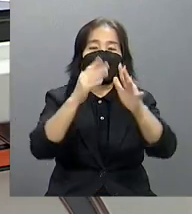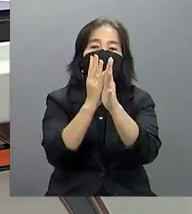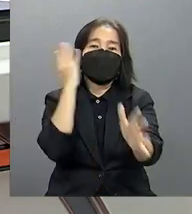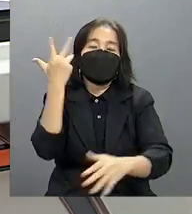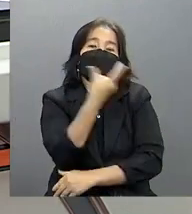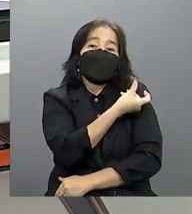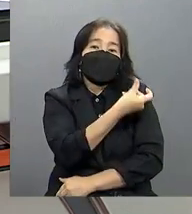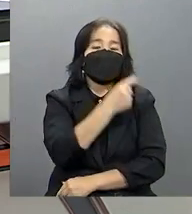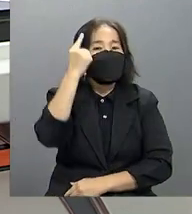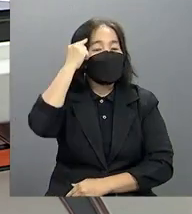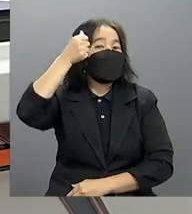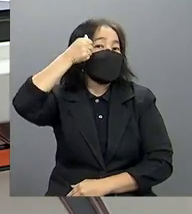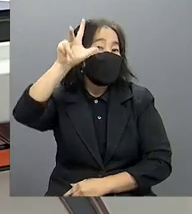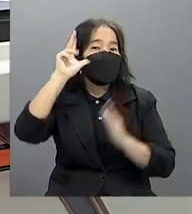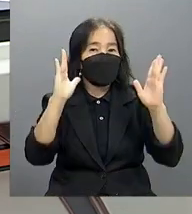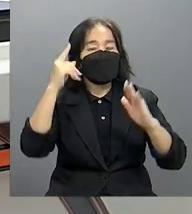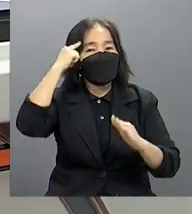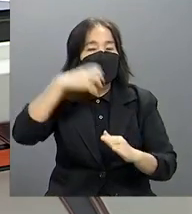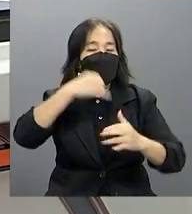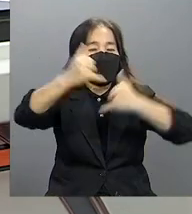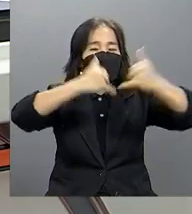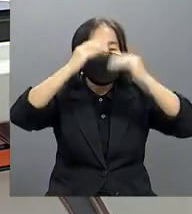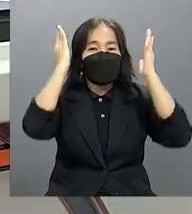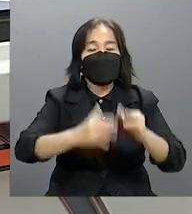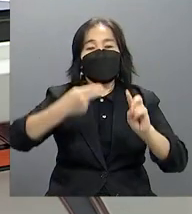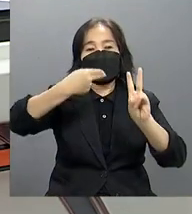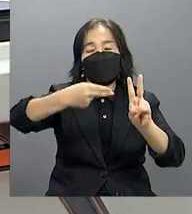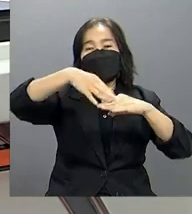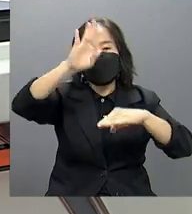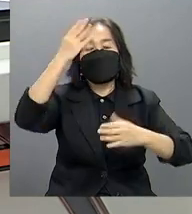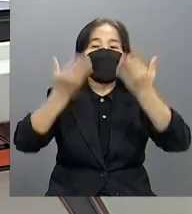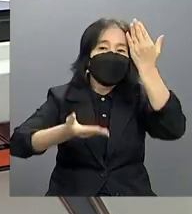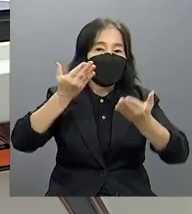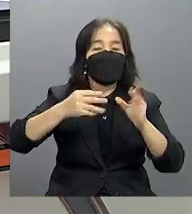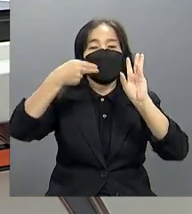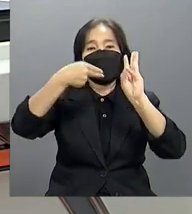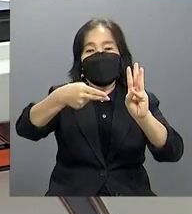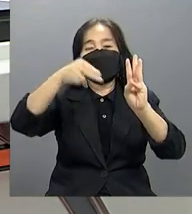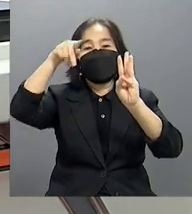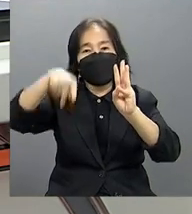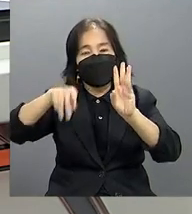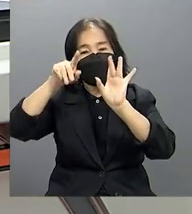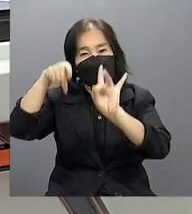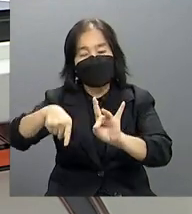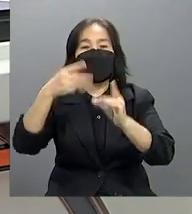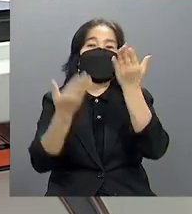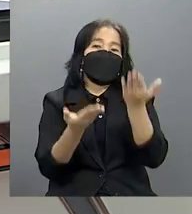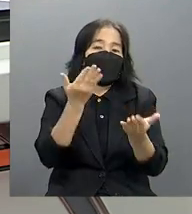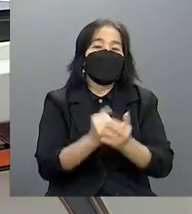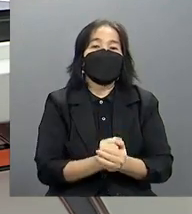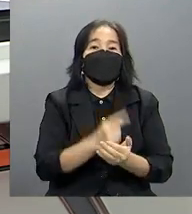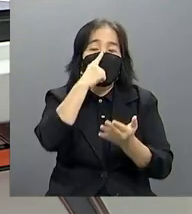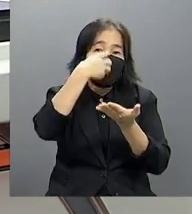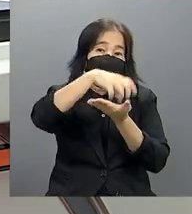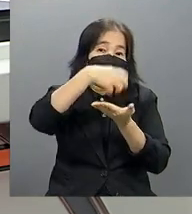จะมีนักเรียนเข้ารับการฉีด 20,000 คนหรือว่ามากกว่า 68,000 คนไปติดตามเพิ่มเติมกับคุณจิรพรคำภาพัน